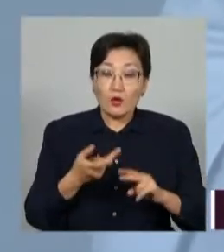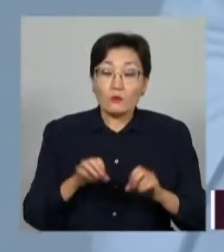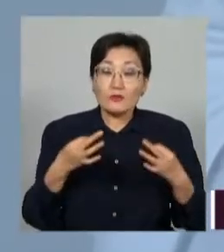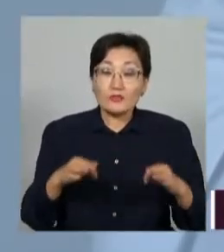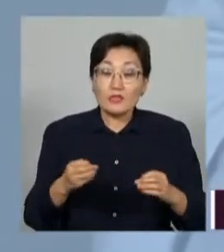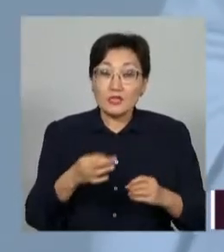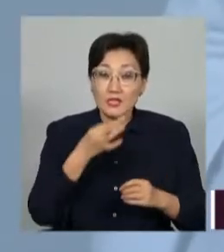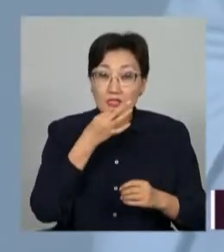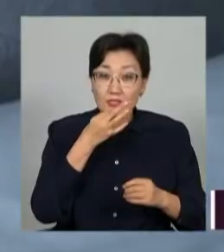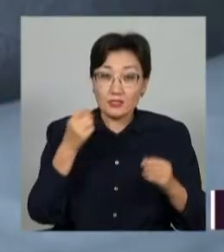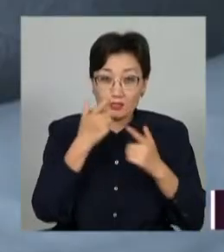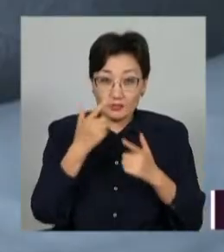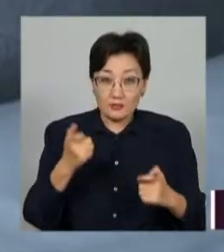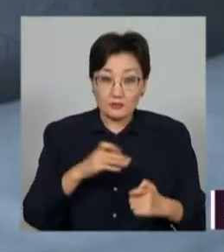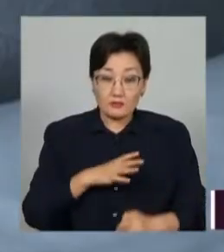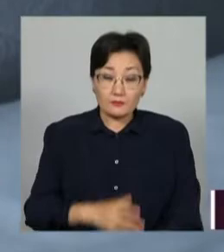босаңсуға ерте екенін ескертті.